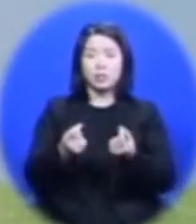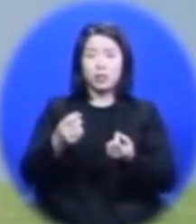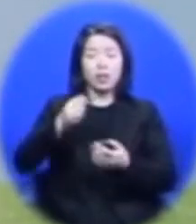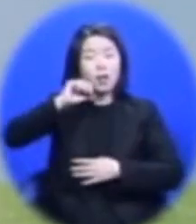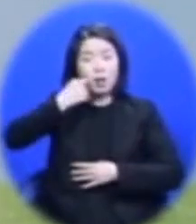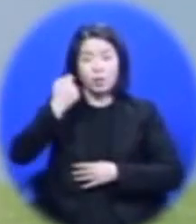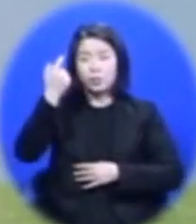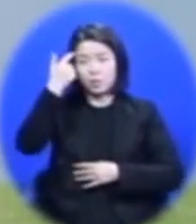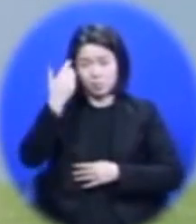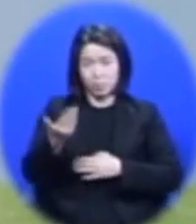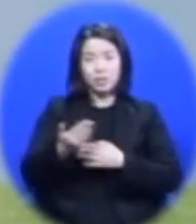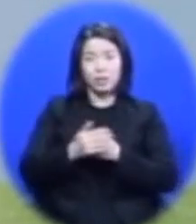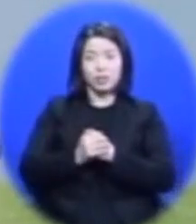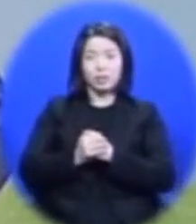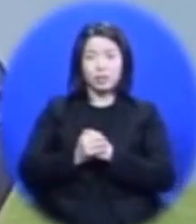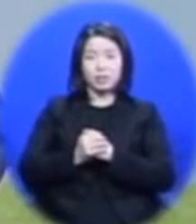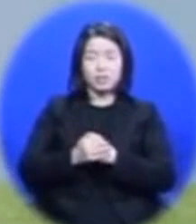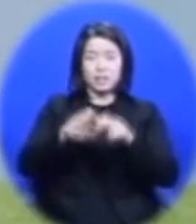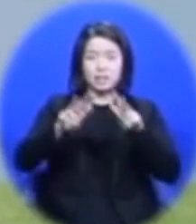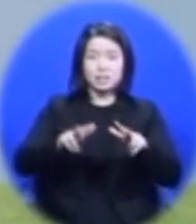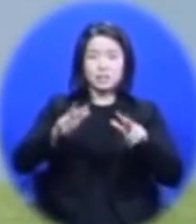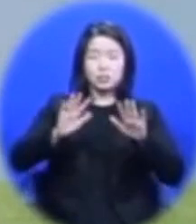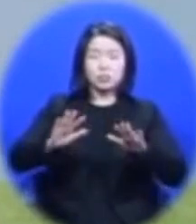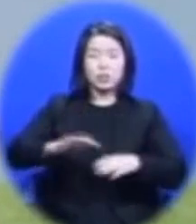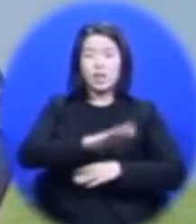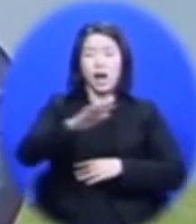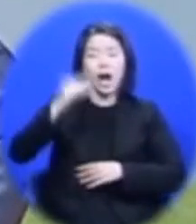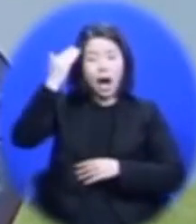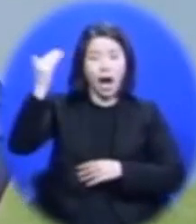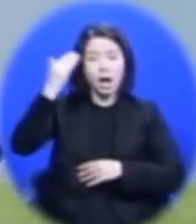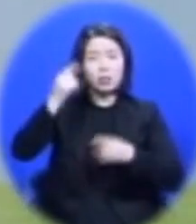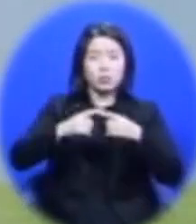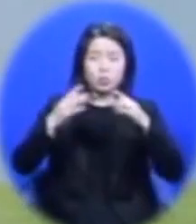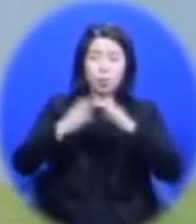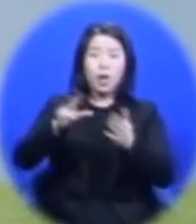어렵겠습니까? 지금 우리 한국교회의 문제는